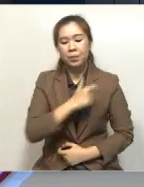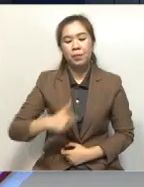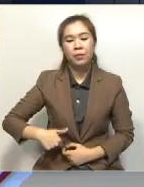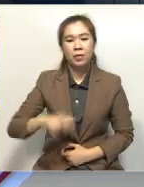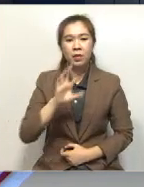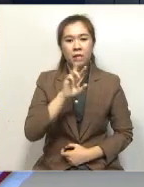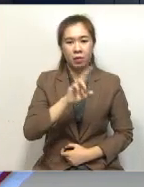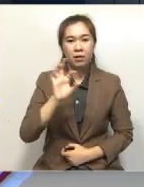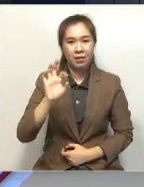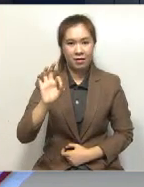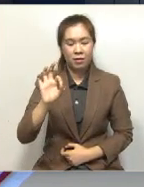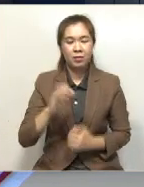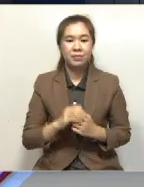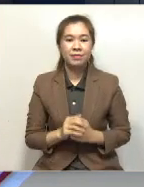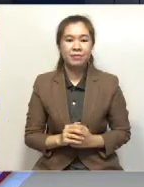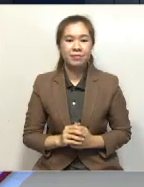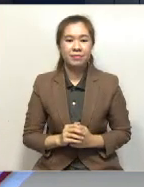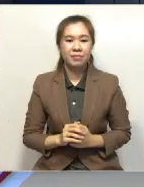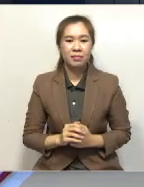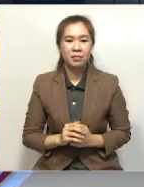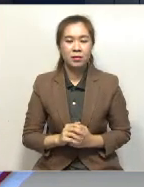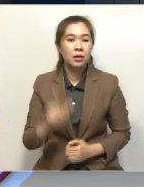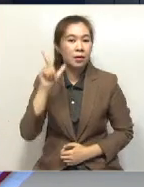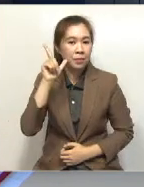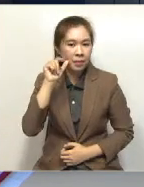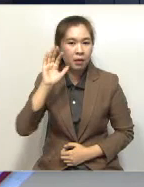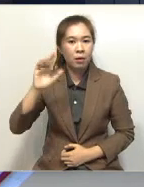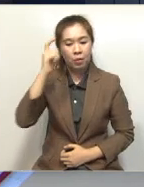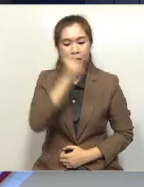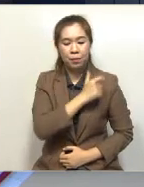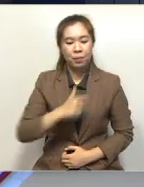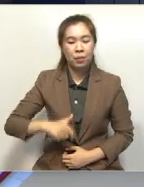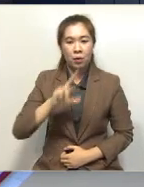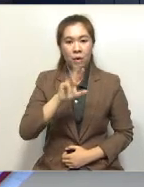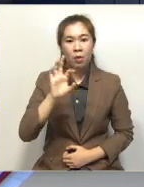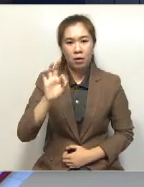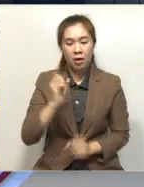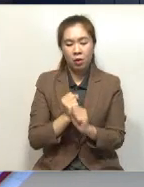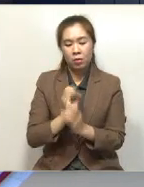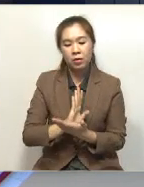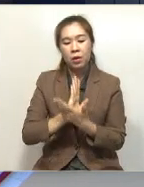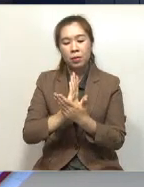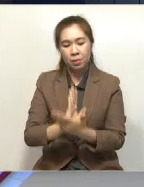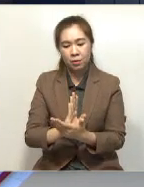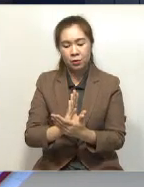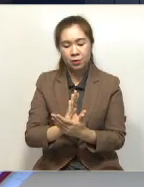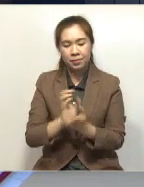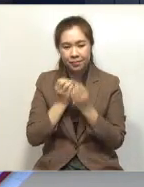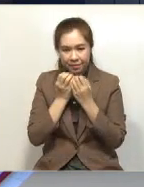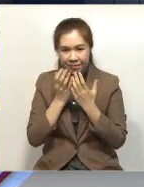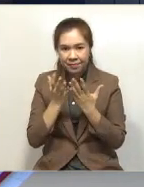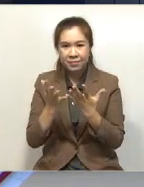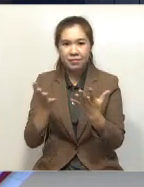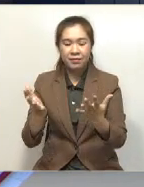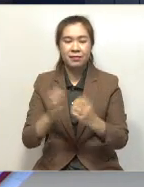ภูมิพลอดุลยเดชบรมนาถบพิตรและสมเด็จพระศรีนครินทราบรมราชชนนีเจริญพระพุทธมนต์ถวายพระพรชัยมง